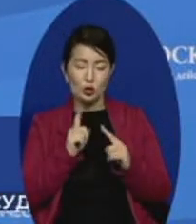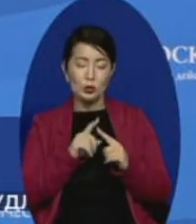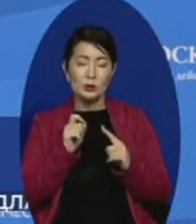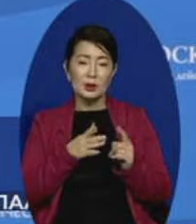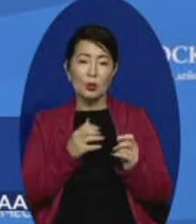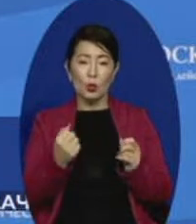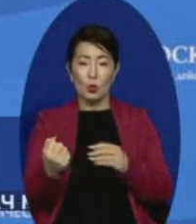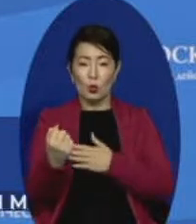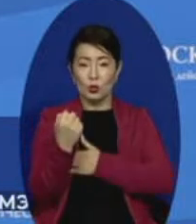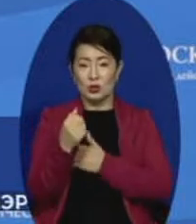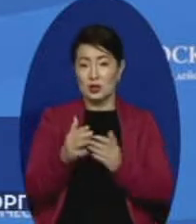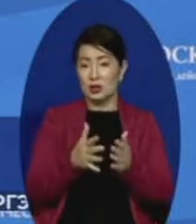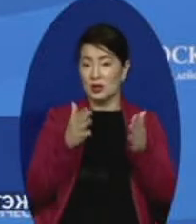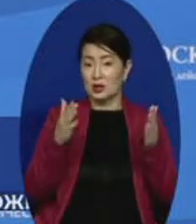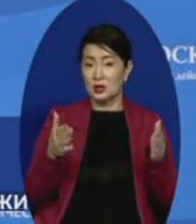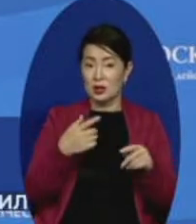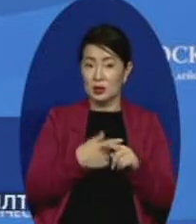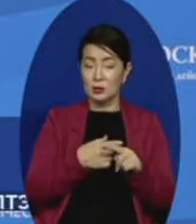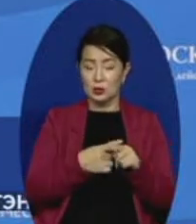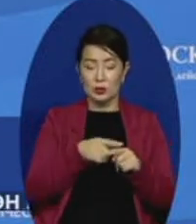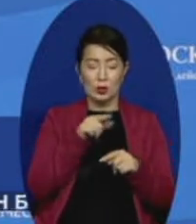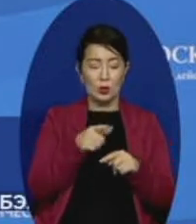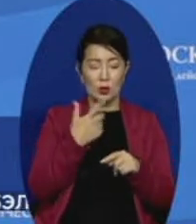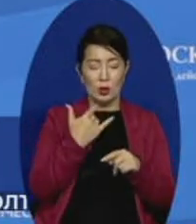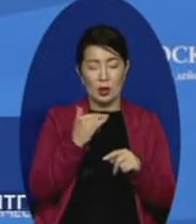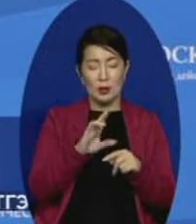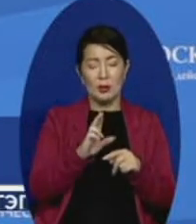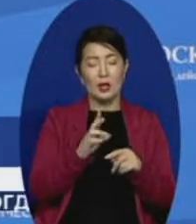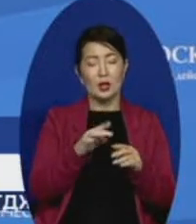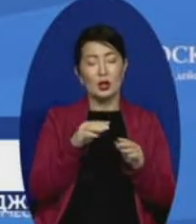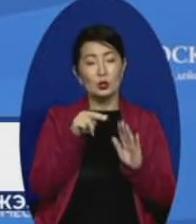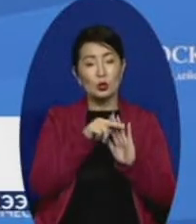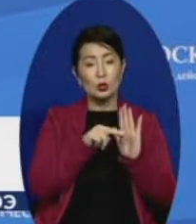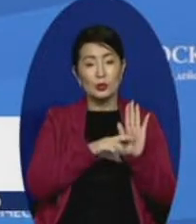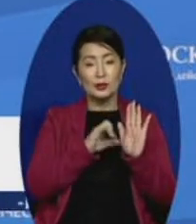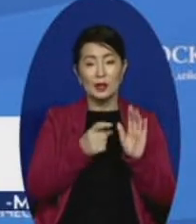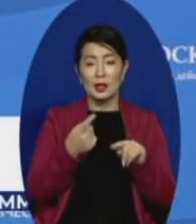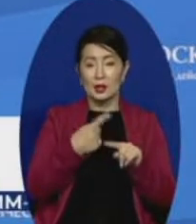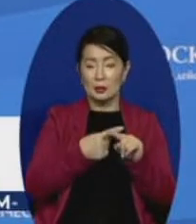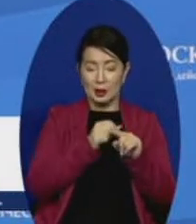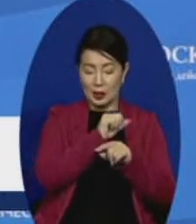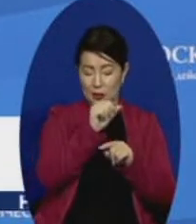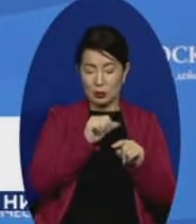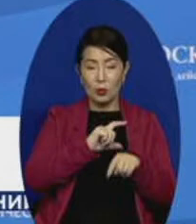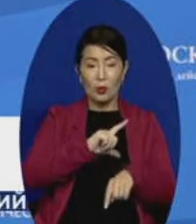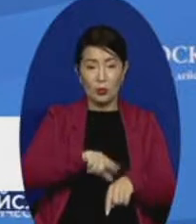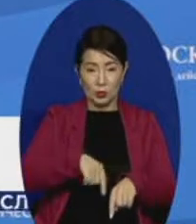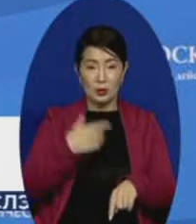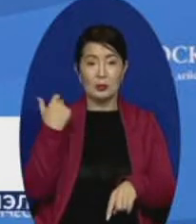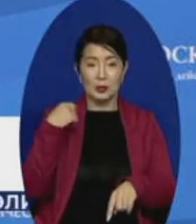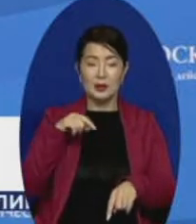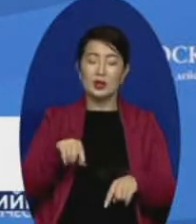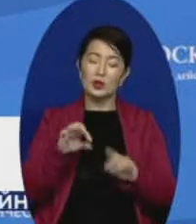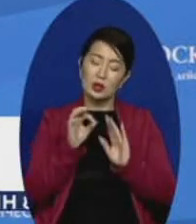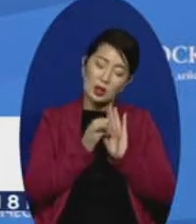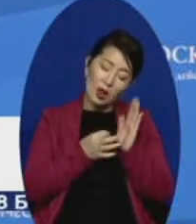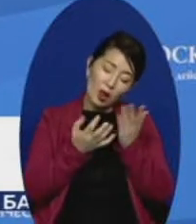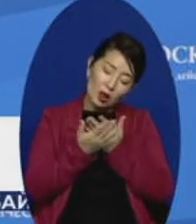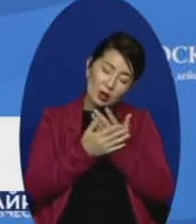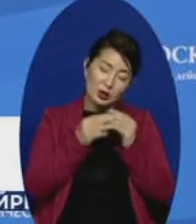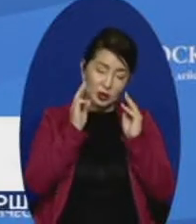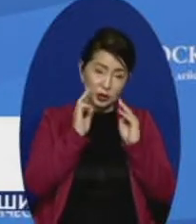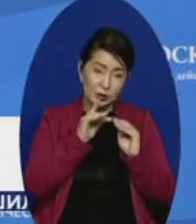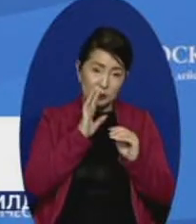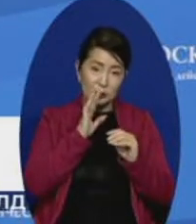чадлыг нэмэгдүүлэх за үүнтэй холбоотойгоор соёл Улаанбаатар төмөр замын дөрвөн сарын нэмэгдүүлэх асуудал нь удаашралтай байсан. Үүнийг одоо хэлэлцэж